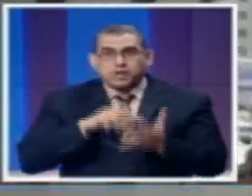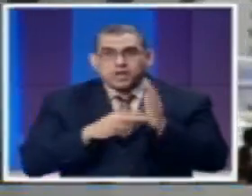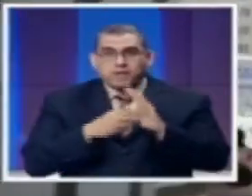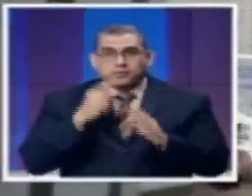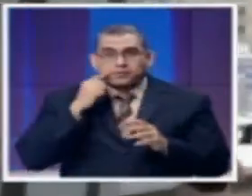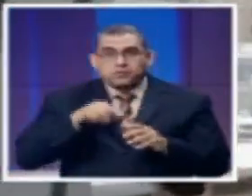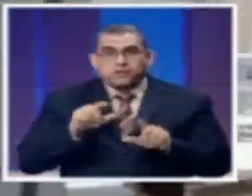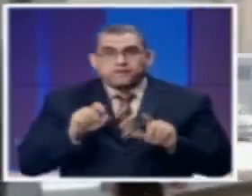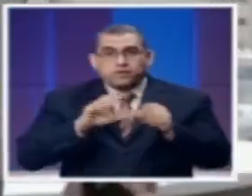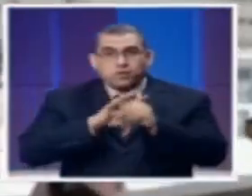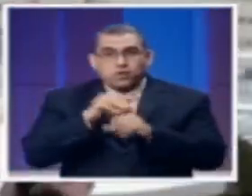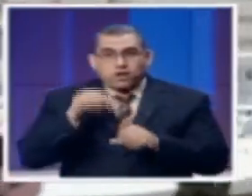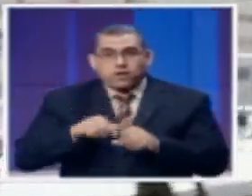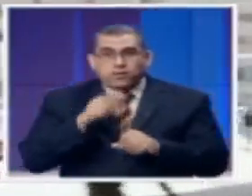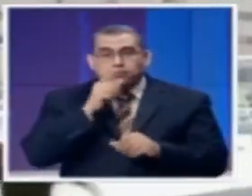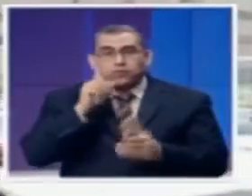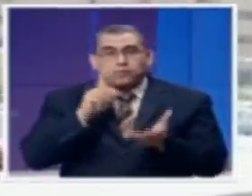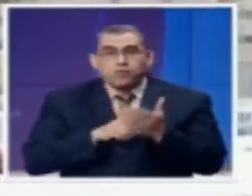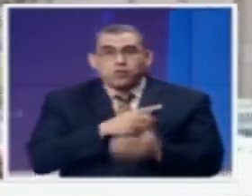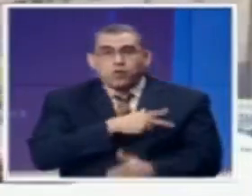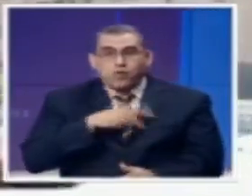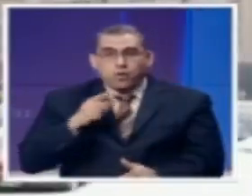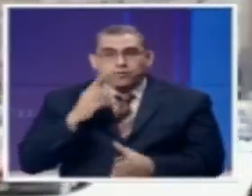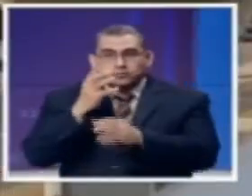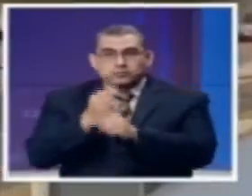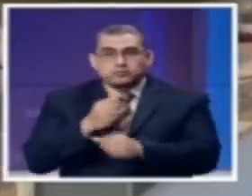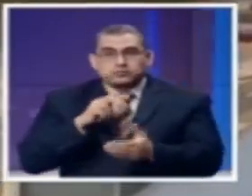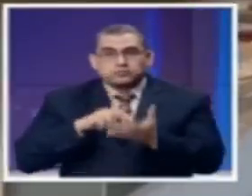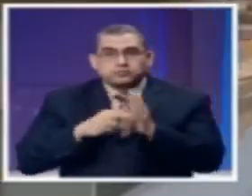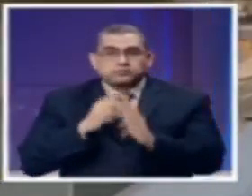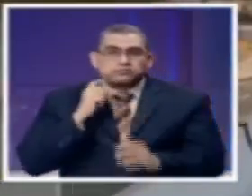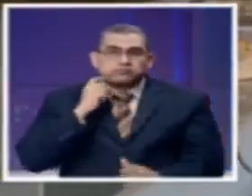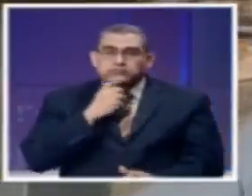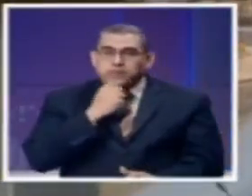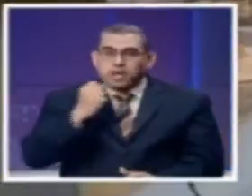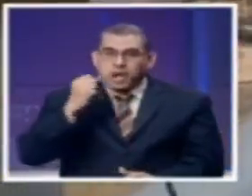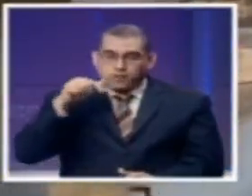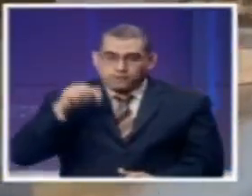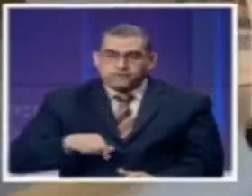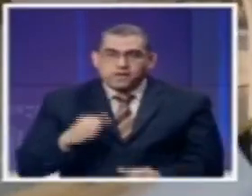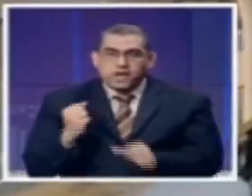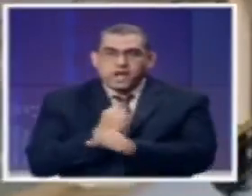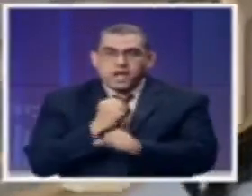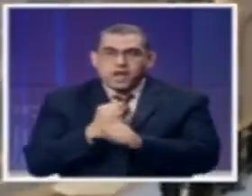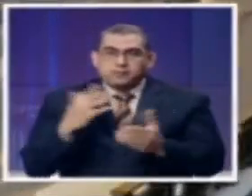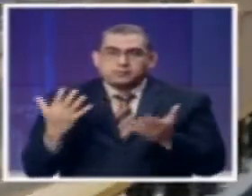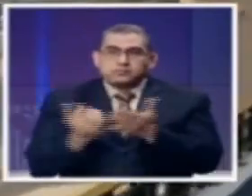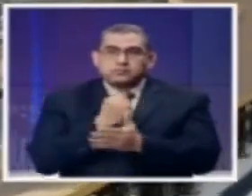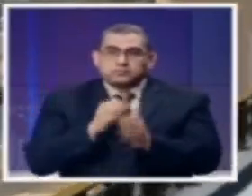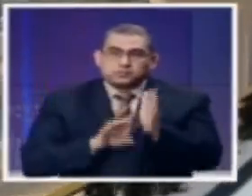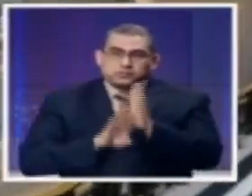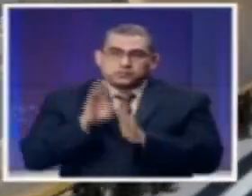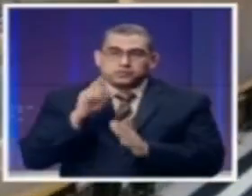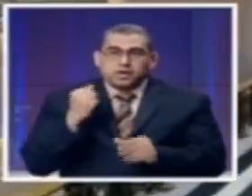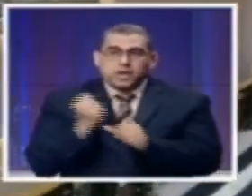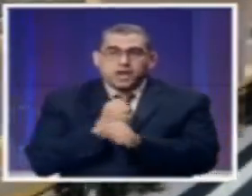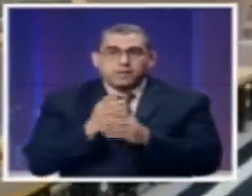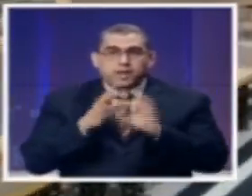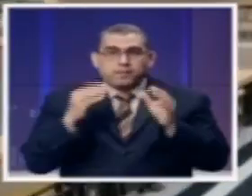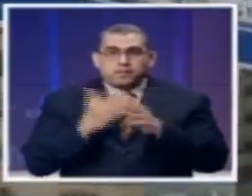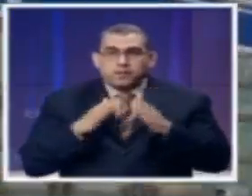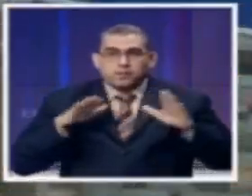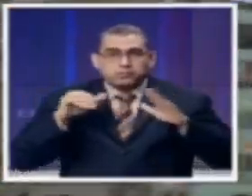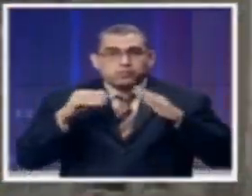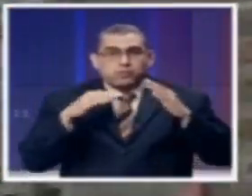انتشار جائحة كورونا، إلا أن الدولة المصرية صارت عازمة وبقوة على تحقيق التنمية المنشودة والتقليل من